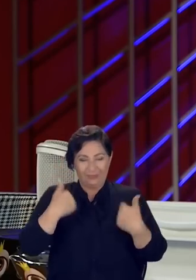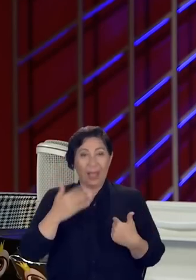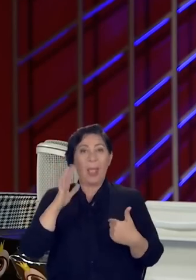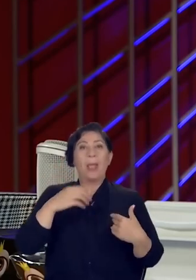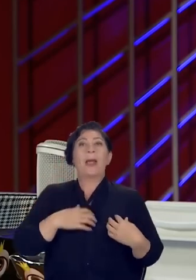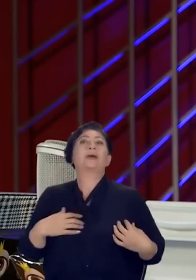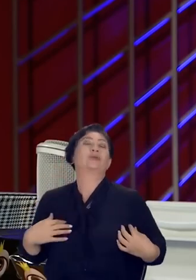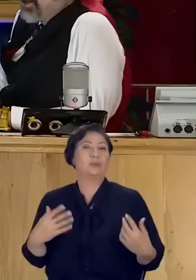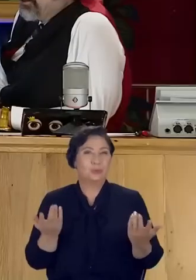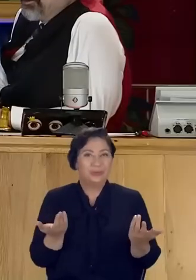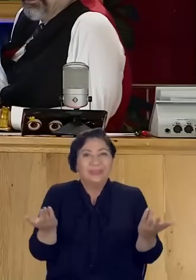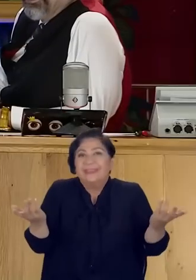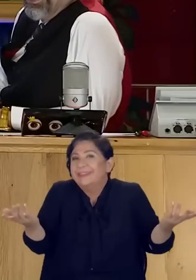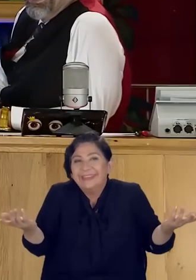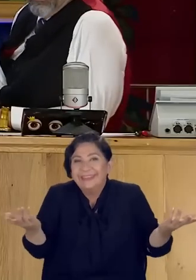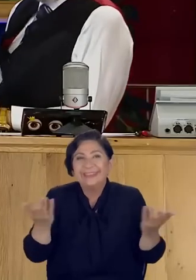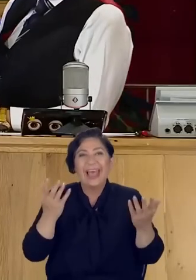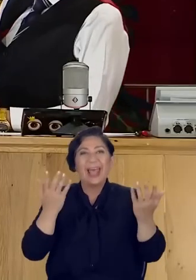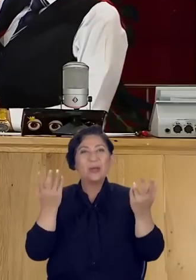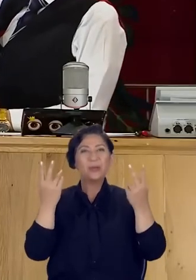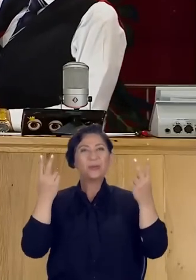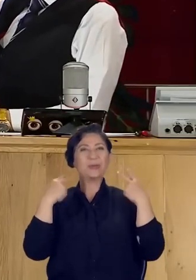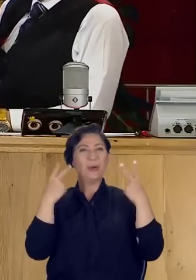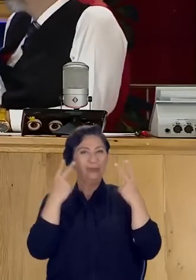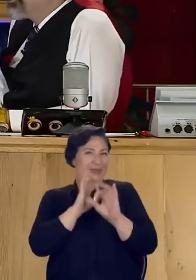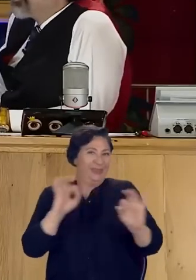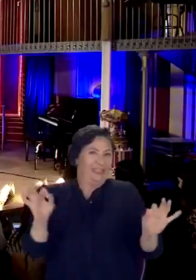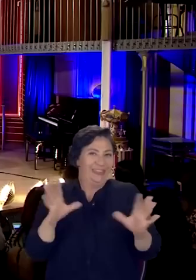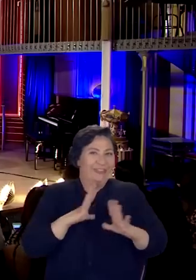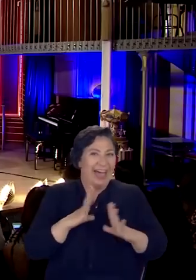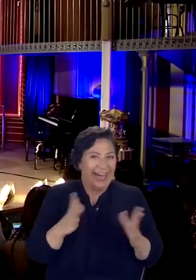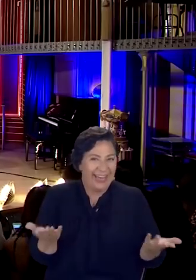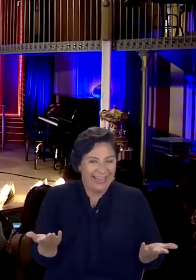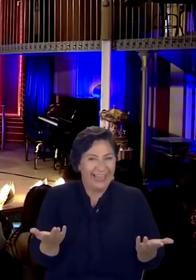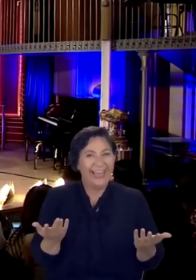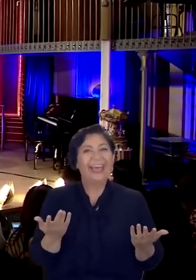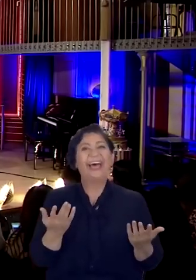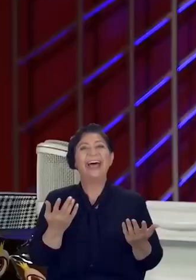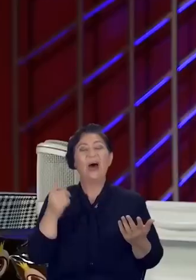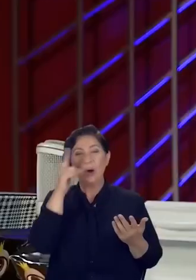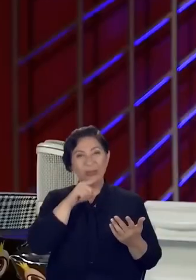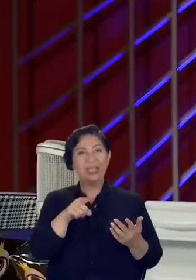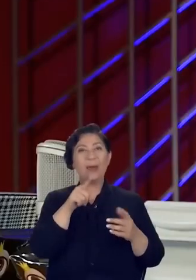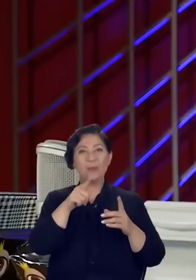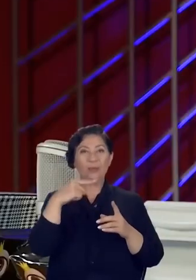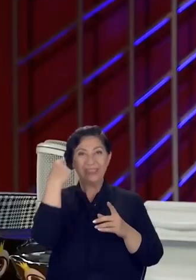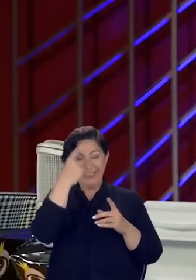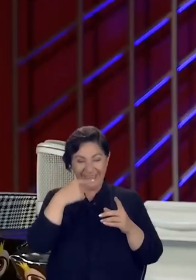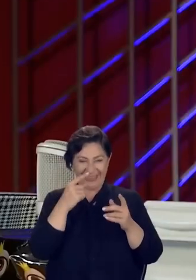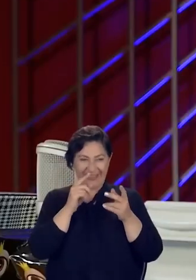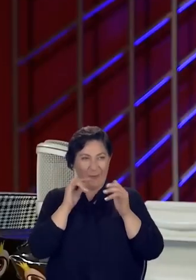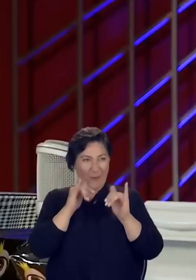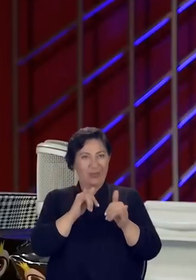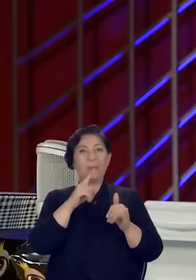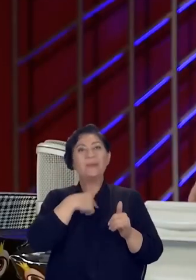mutlaka orayı açıyoruz. Yani görgüsüzlük hepimizin içinde var. O yüzden bu tiplemeyi de